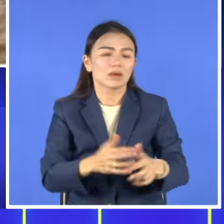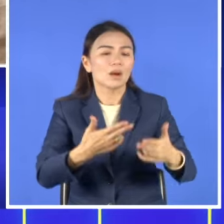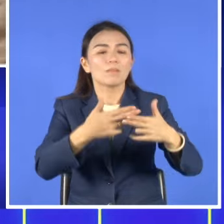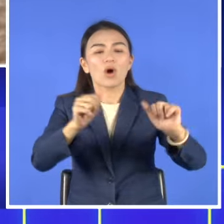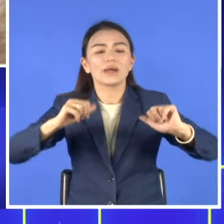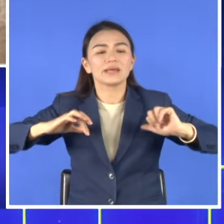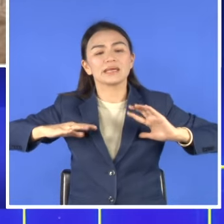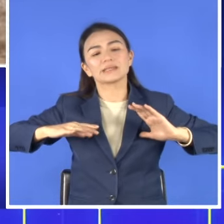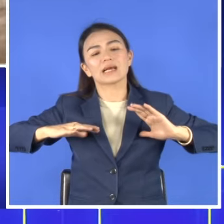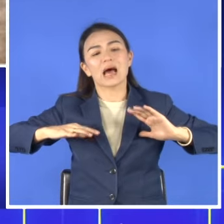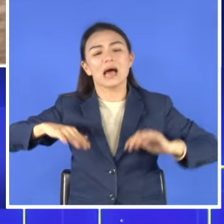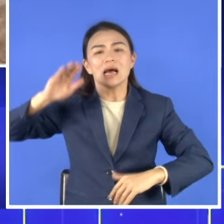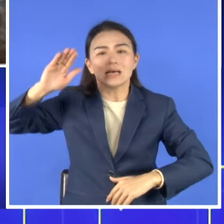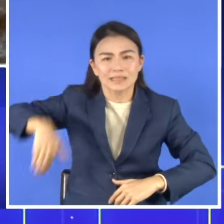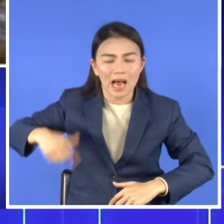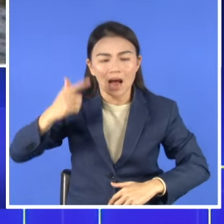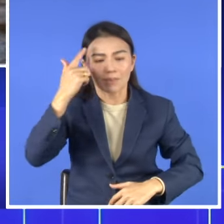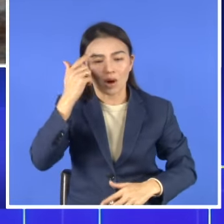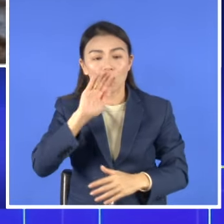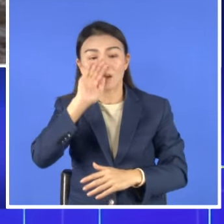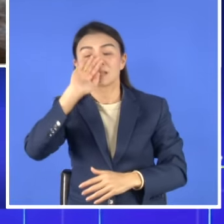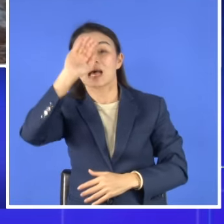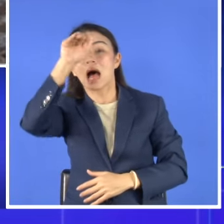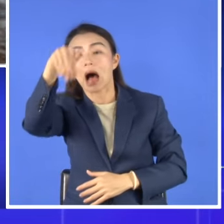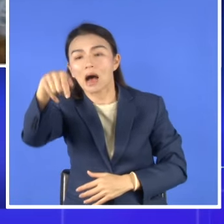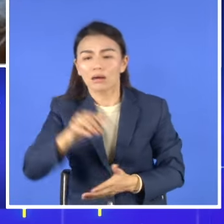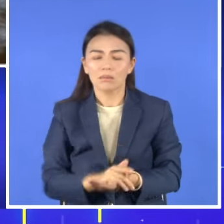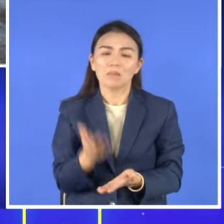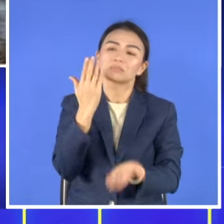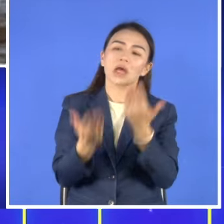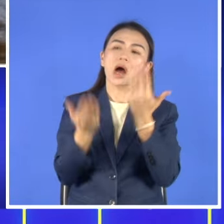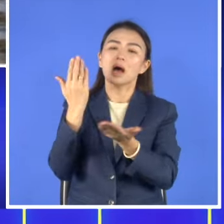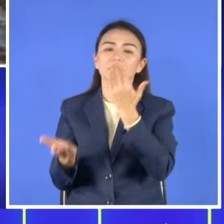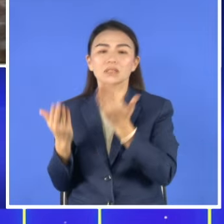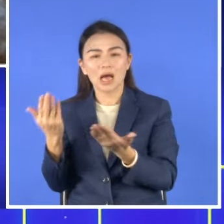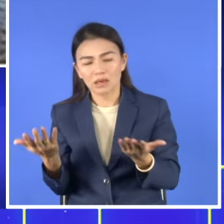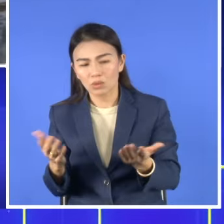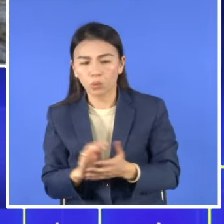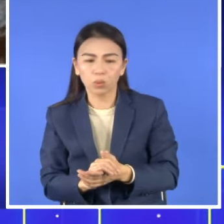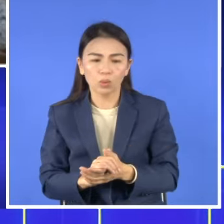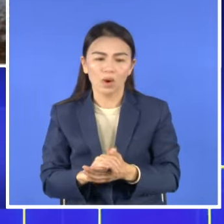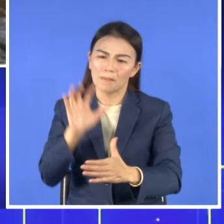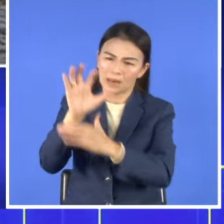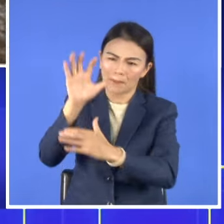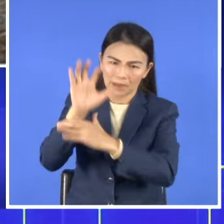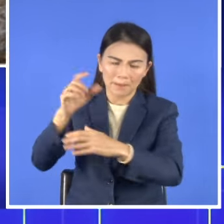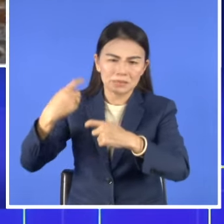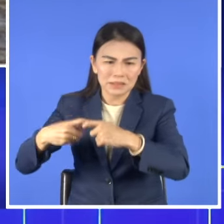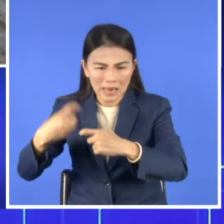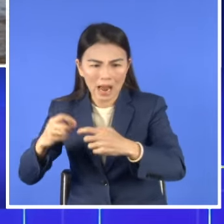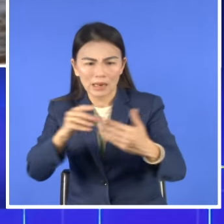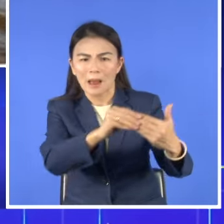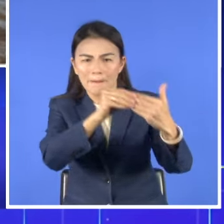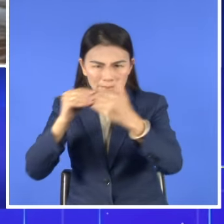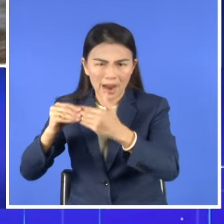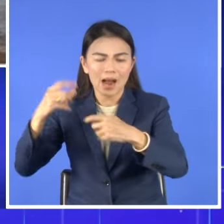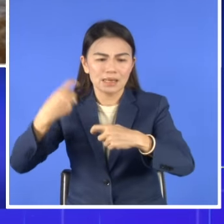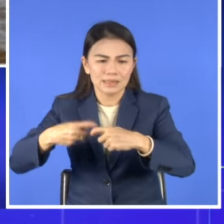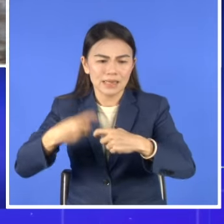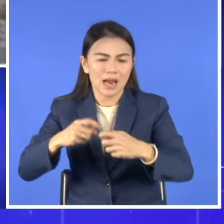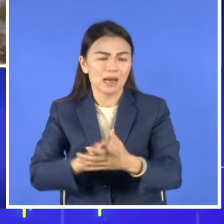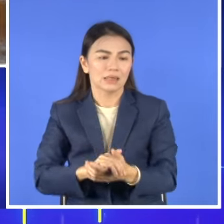ย้ายเนี่ยค่อนข้างช้าเพราะด้วยกันเลี้ยงตั้งแต่แรกนะคะแม่เล็กเค้าก็ชี้แจงอยู่บอกว่าเดี๋ยวนะคือปางช้างแห่งนี้เนี่ยอยู่ตรงปากน้ำ